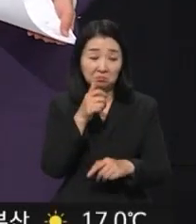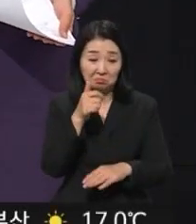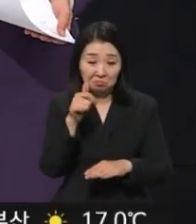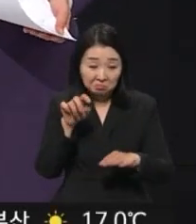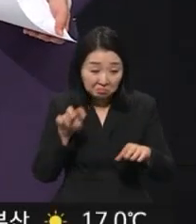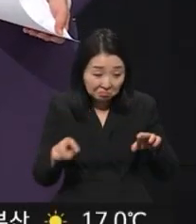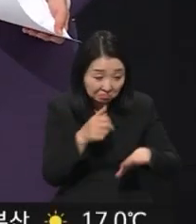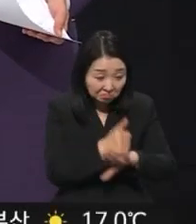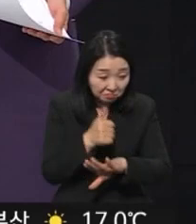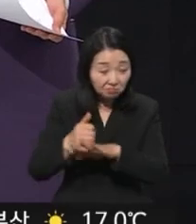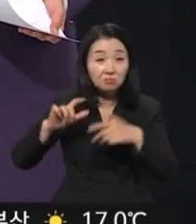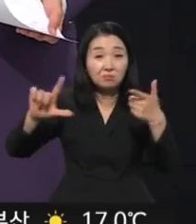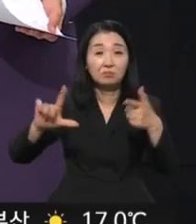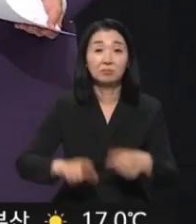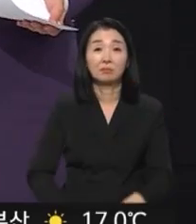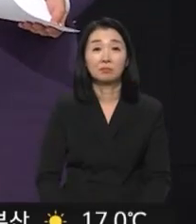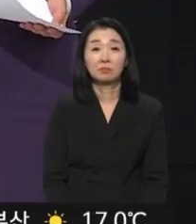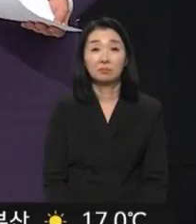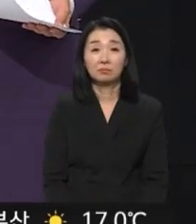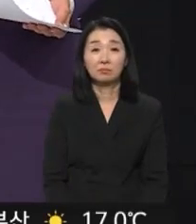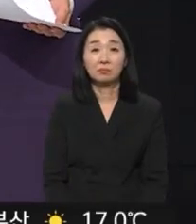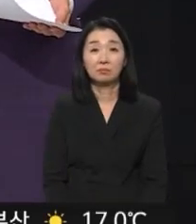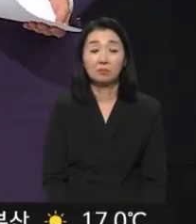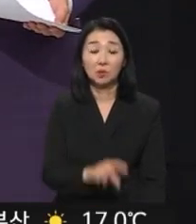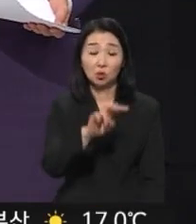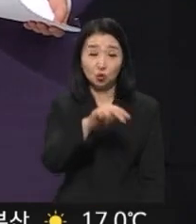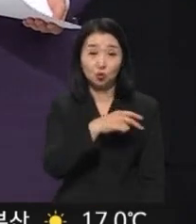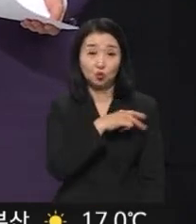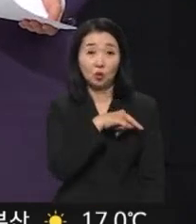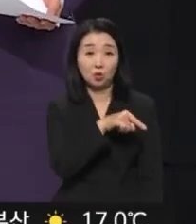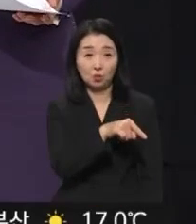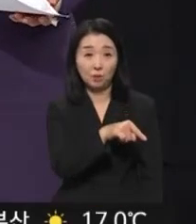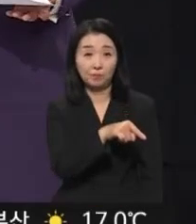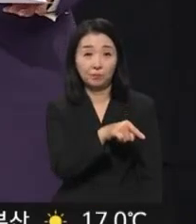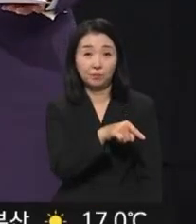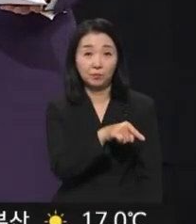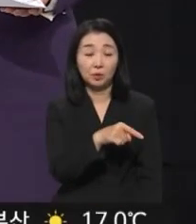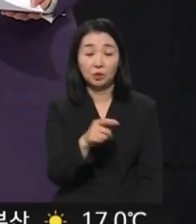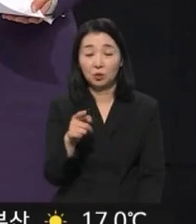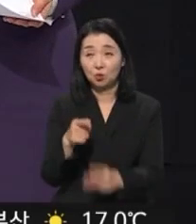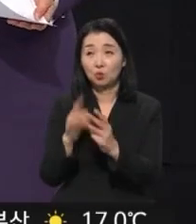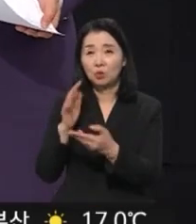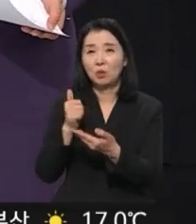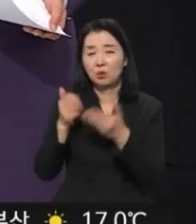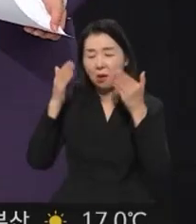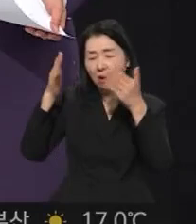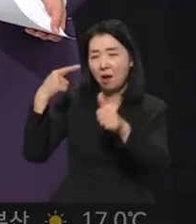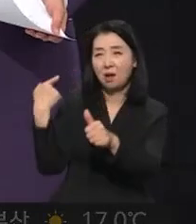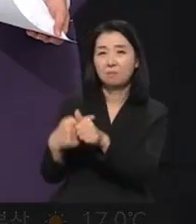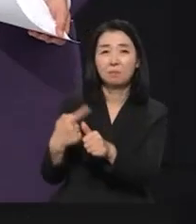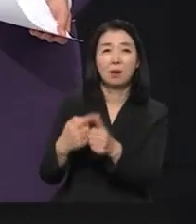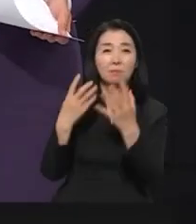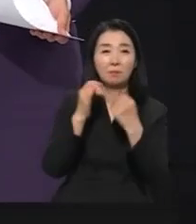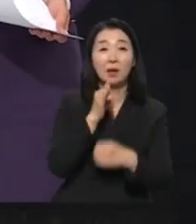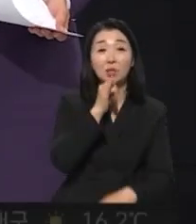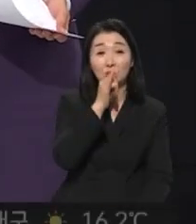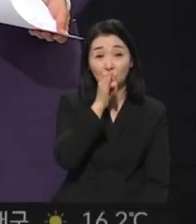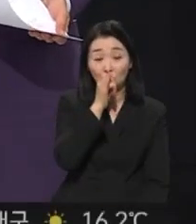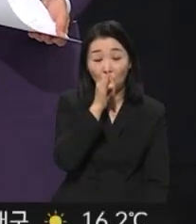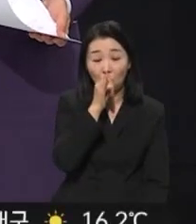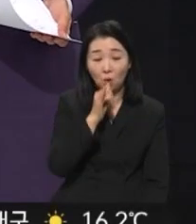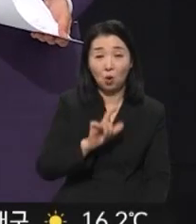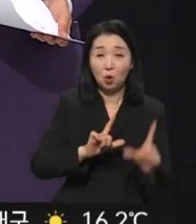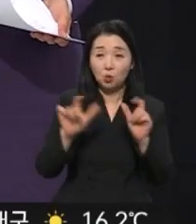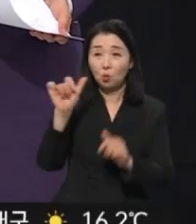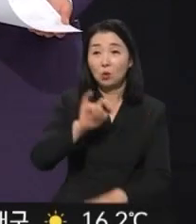서로 다른 결과를 보인 건데요. 이런 가운데 유승민 전 의원은 연일 윤 대통령 향한 비판의 목소리를 내고 있죠.